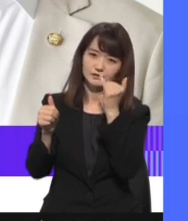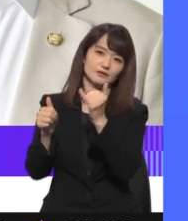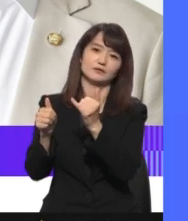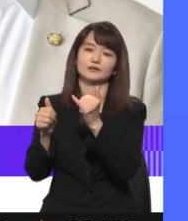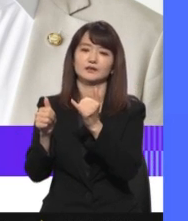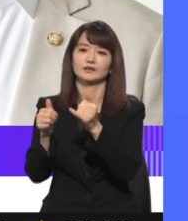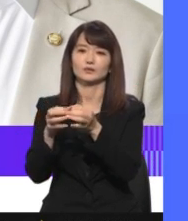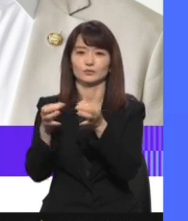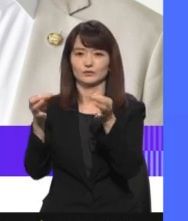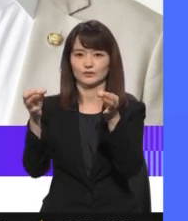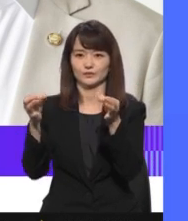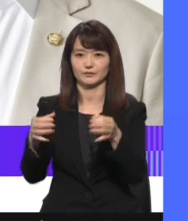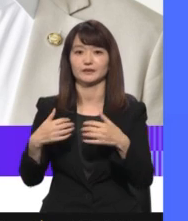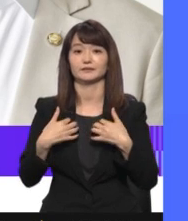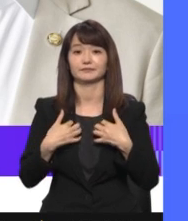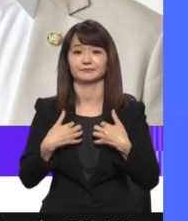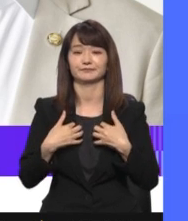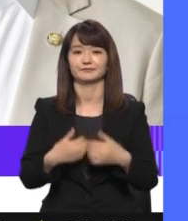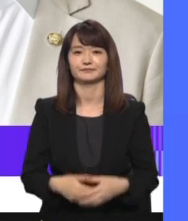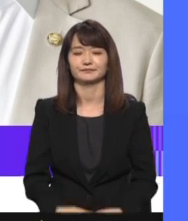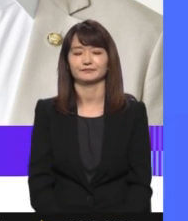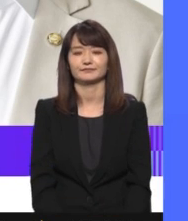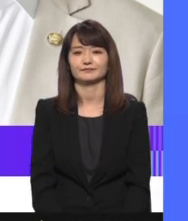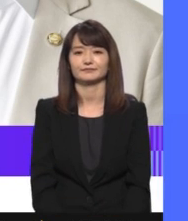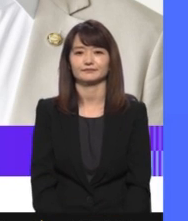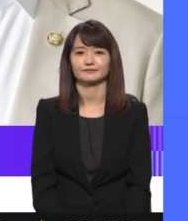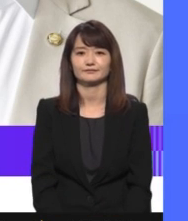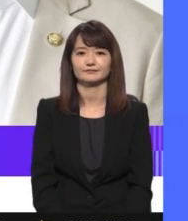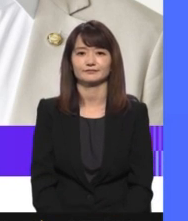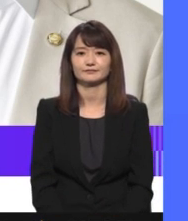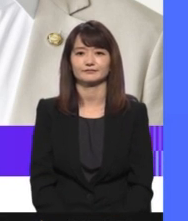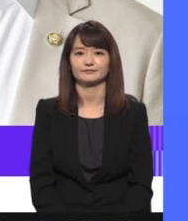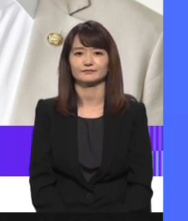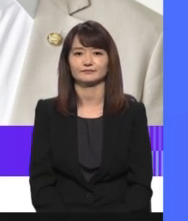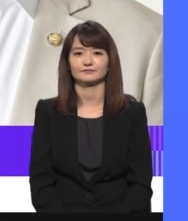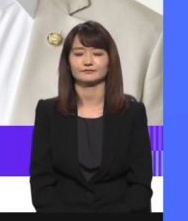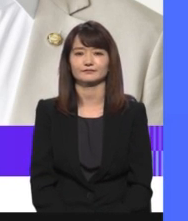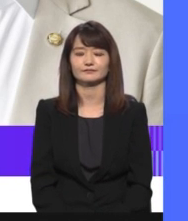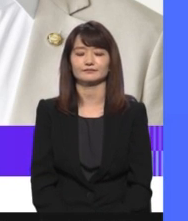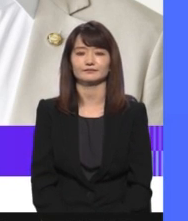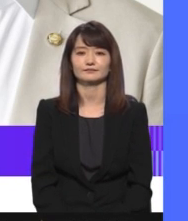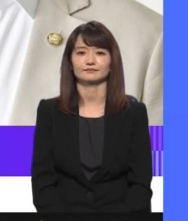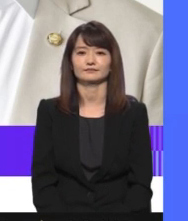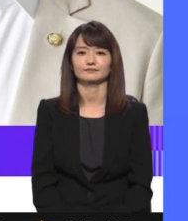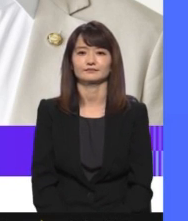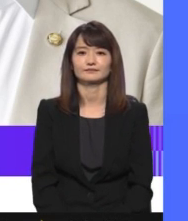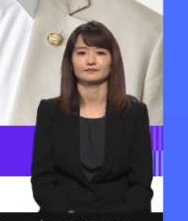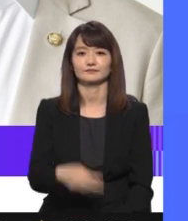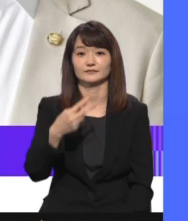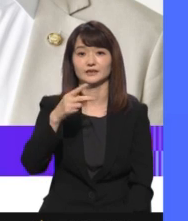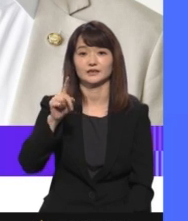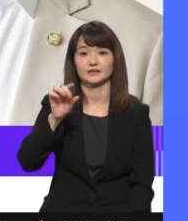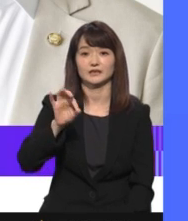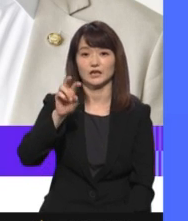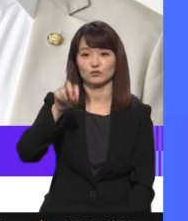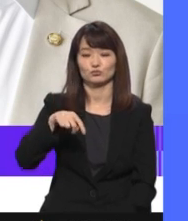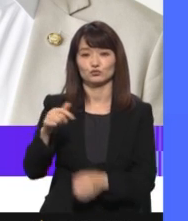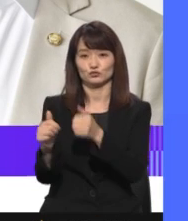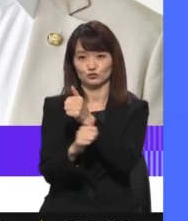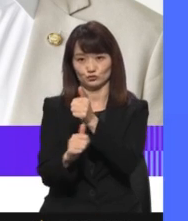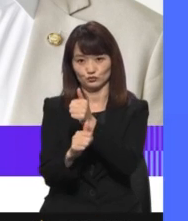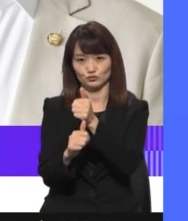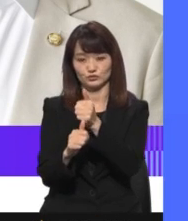연결이 됐습니다 반갑습니다 네 반갑습니다 먼저 바로 요거 부터 여쭤 보도록 하겠습니다 당 무 위에서